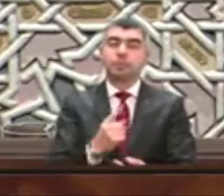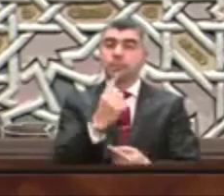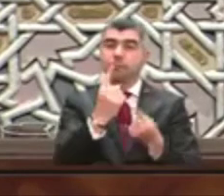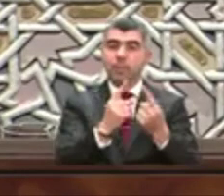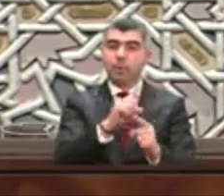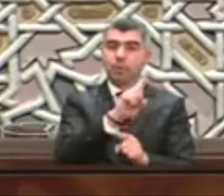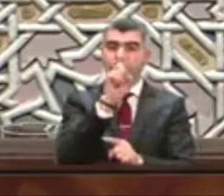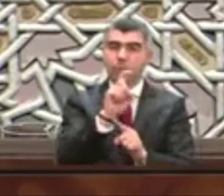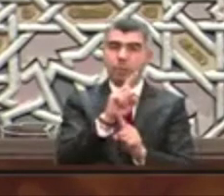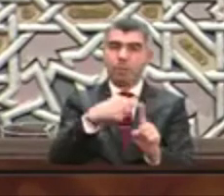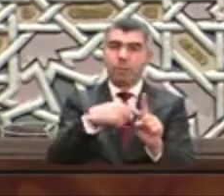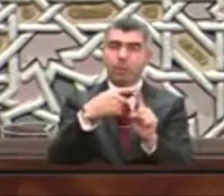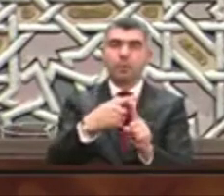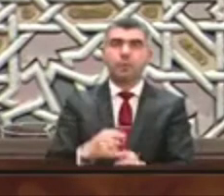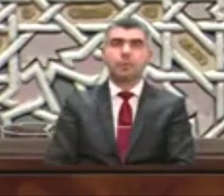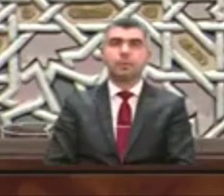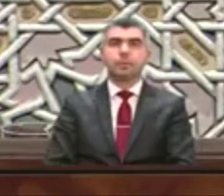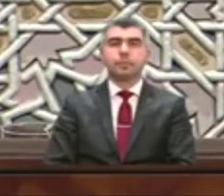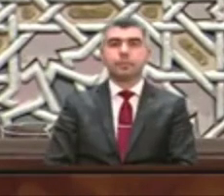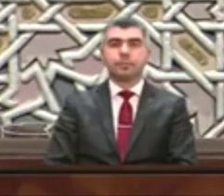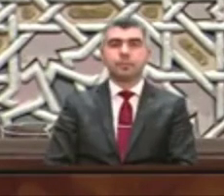في الموضوع؟